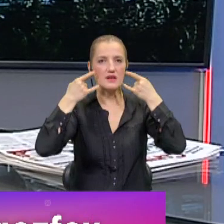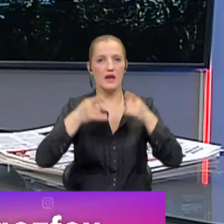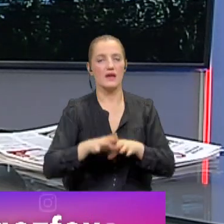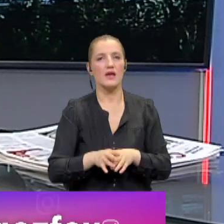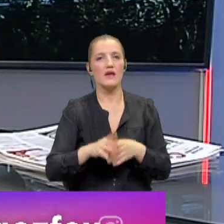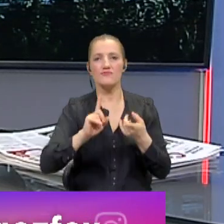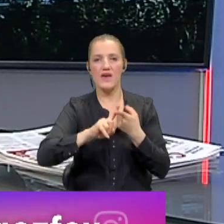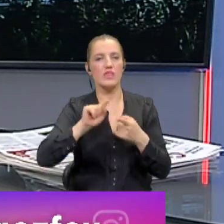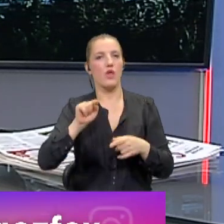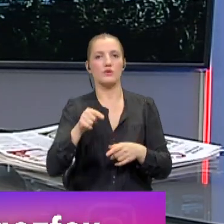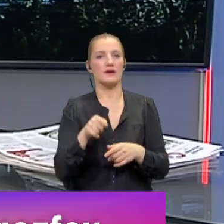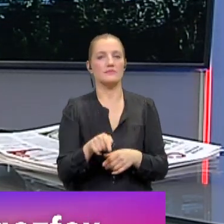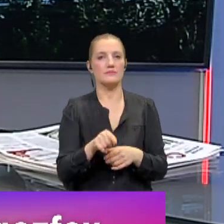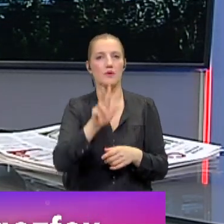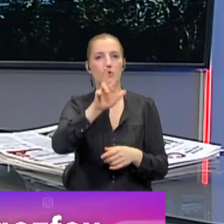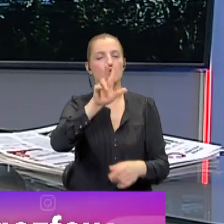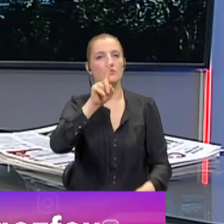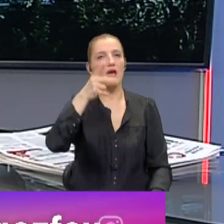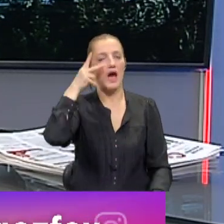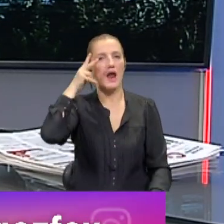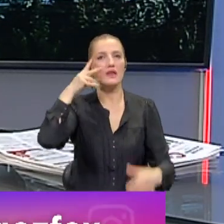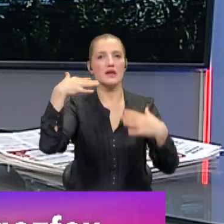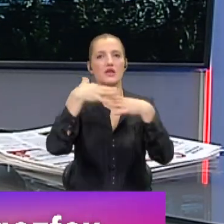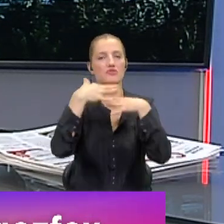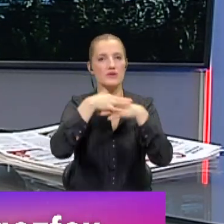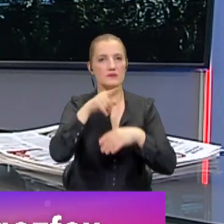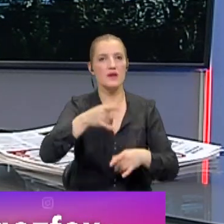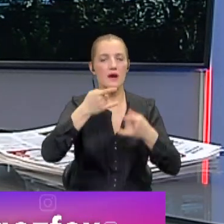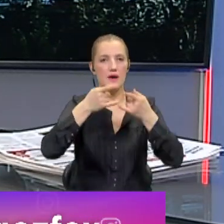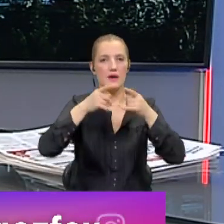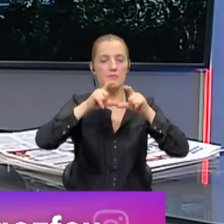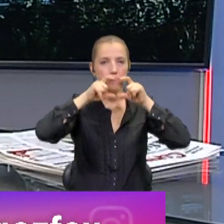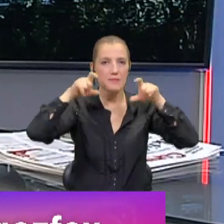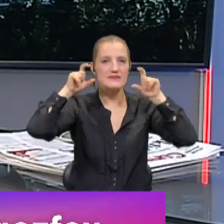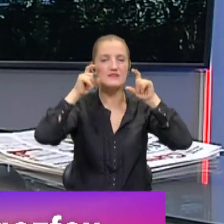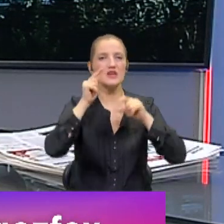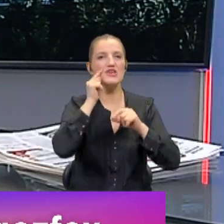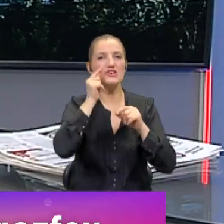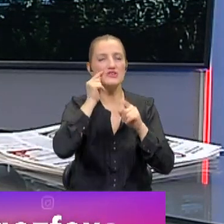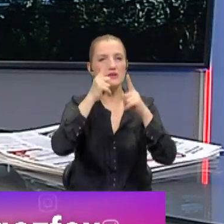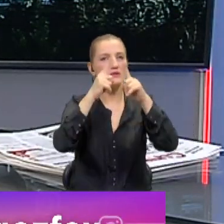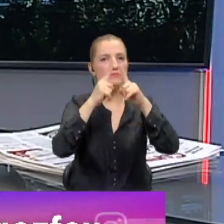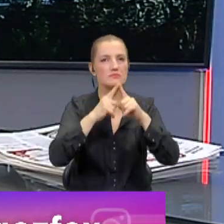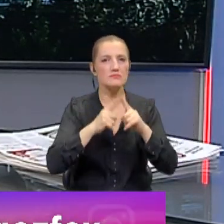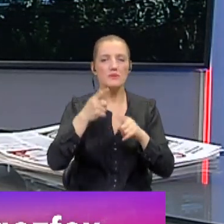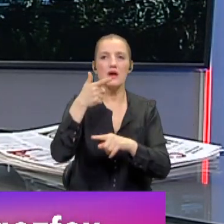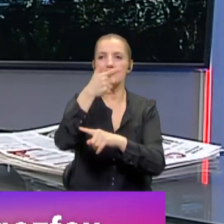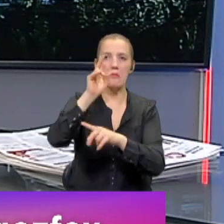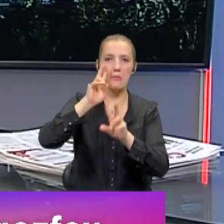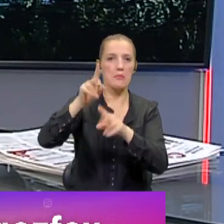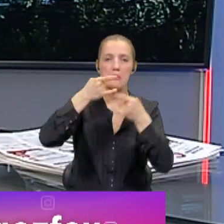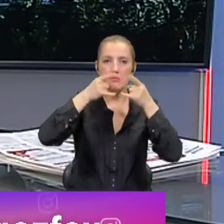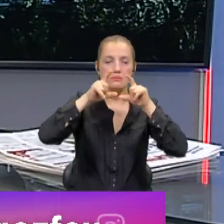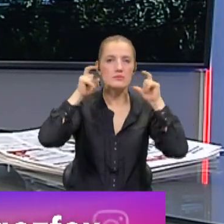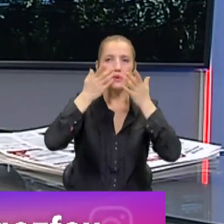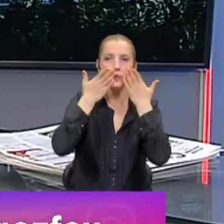nokta 31aralık gecesinde maskeli Kişi sayısına çok fazla hani görüntülerde rastlayamadık